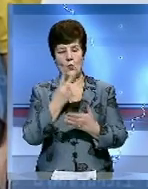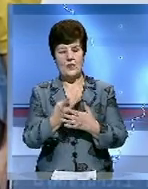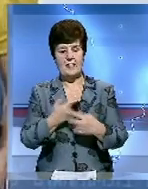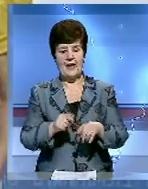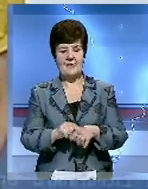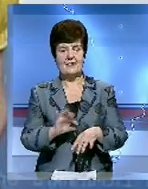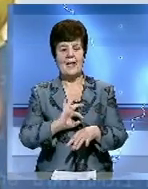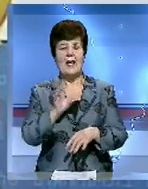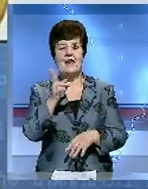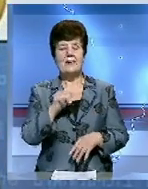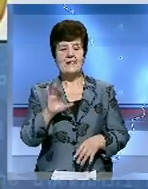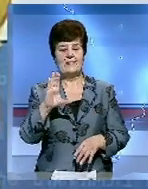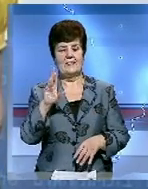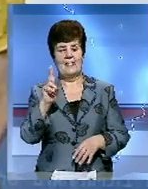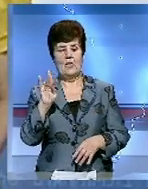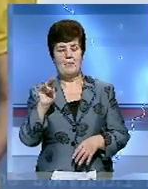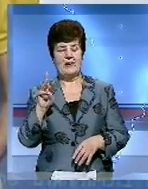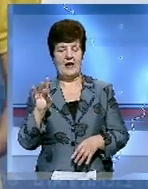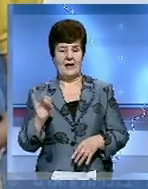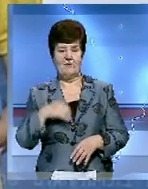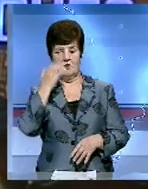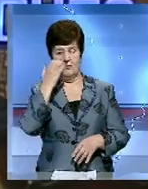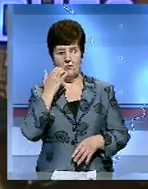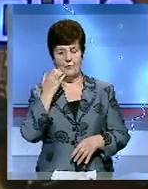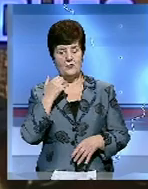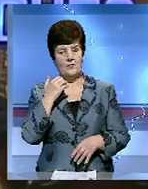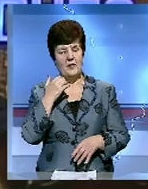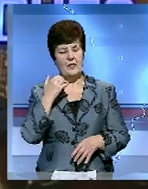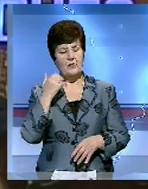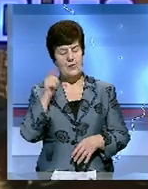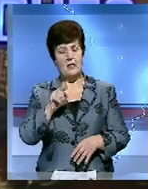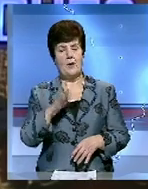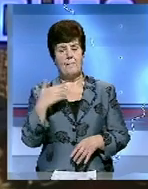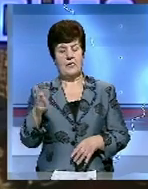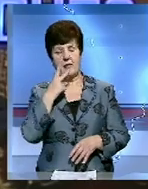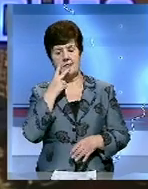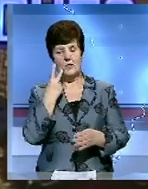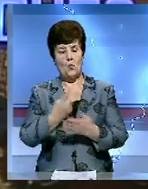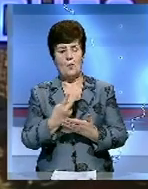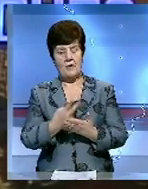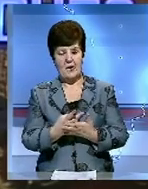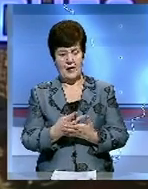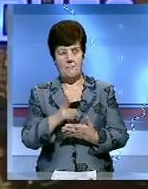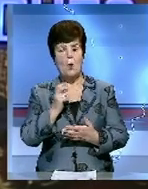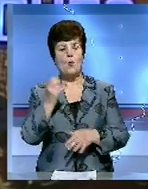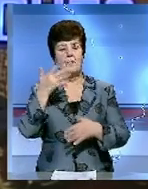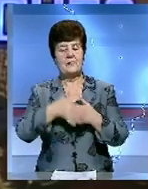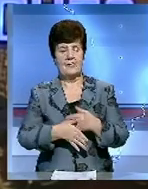discriminare. Noi vă lansăm invitația ca să urmărim cum înțeleg semenii